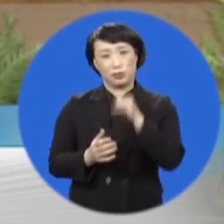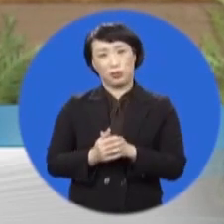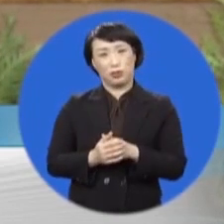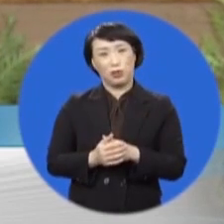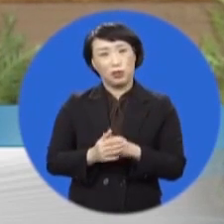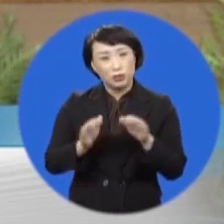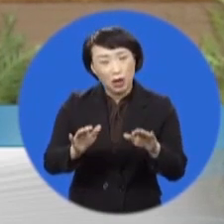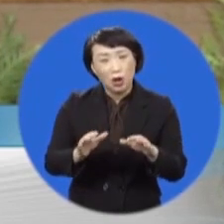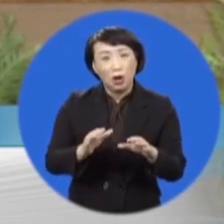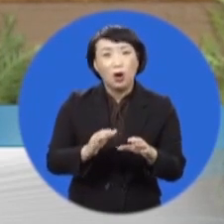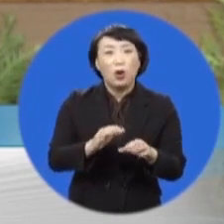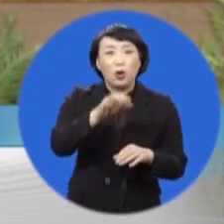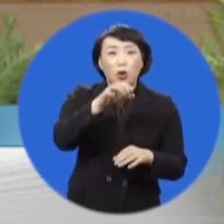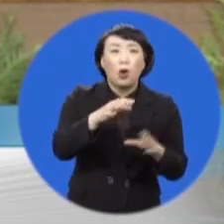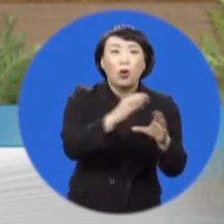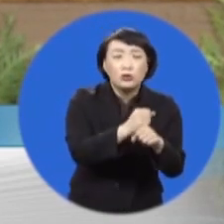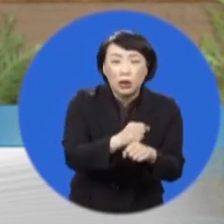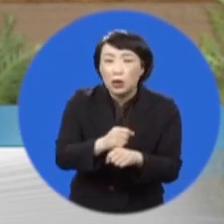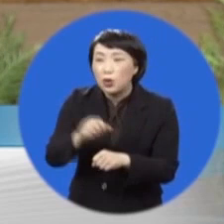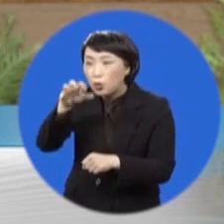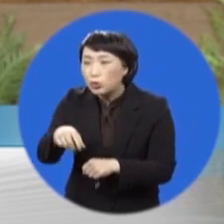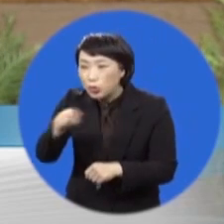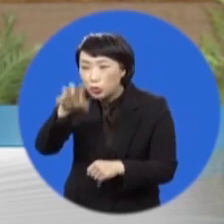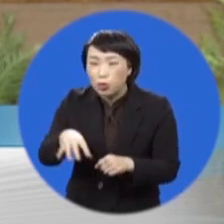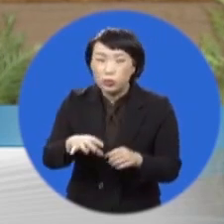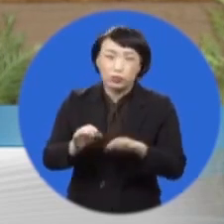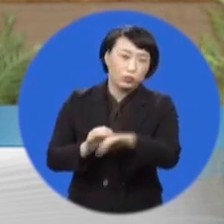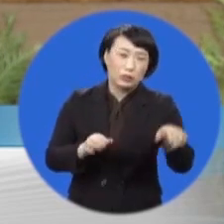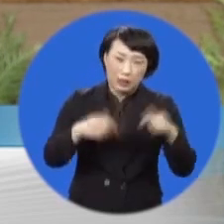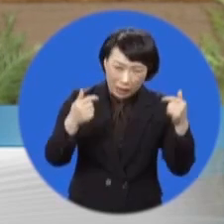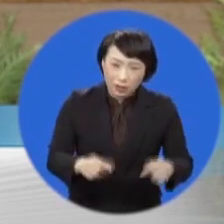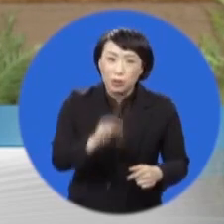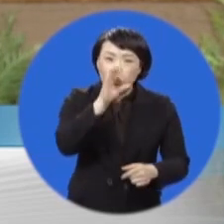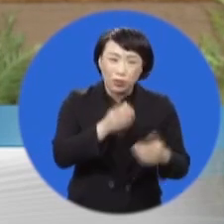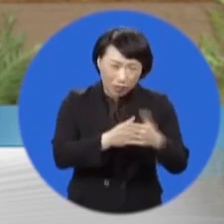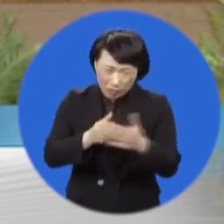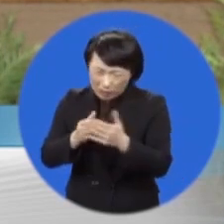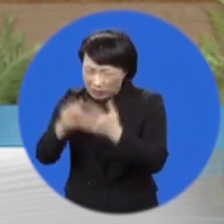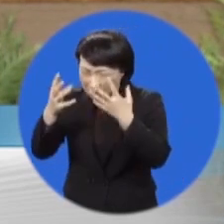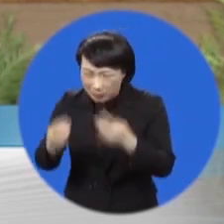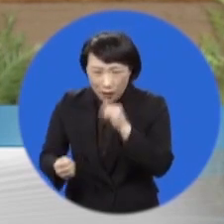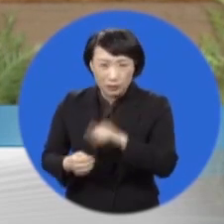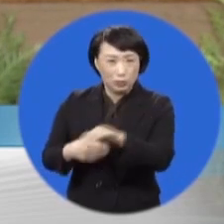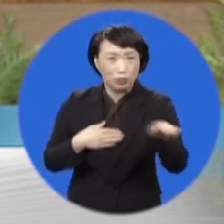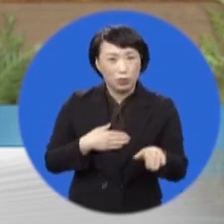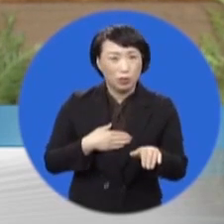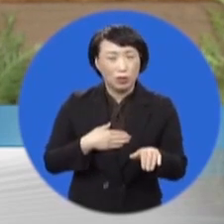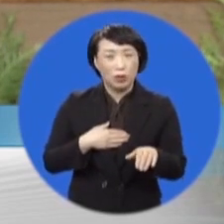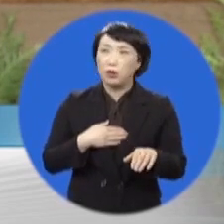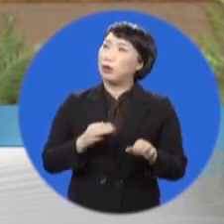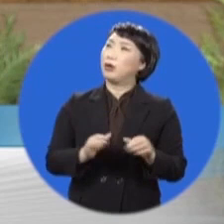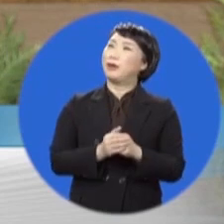언제 어디서 어떤 불가능이라는 장인 물이 넘쳐나고 있어요 예 2